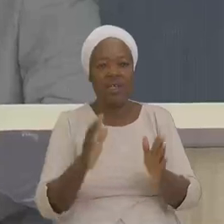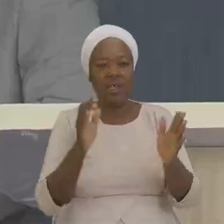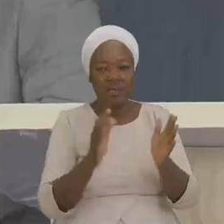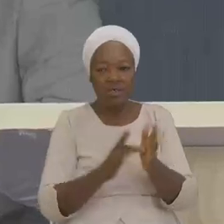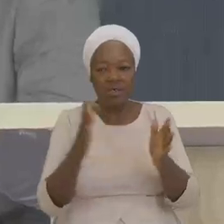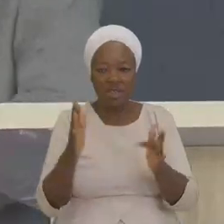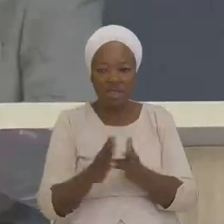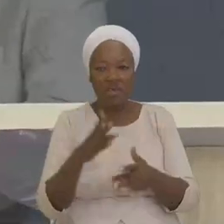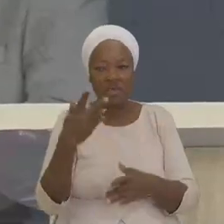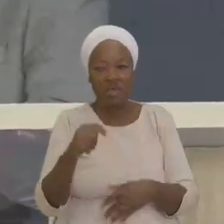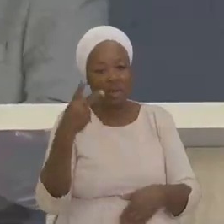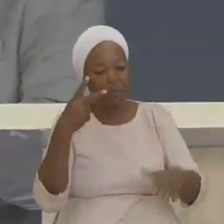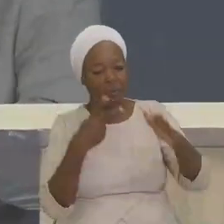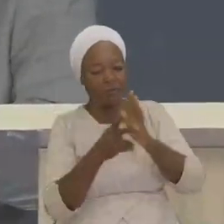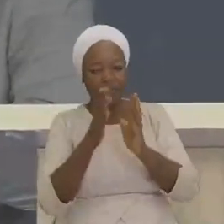Par ce prophète.